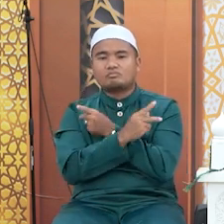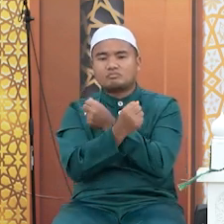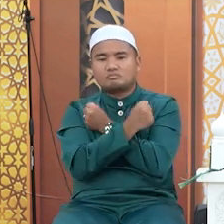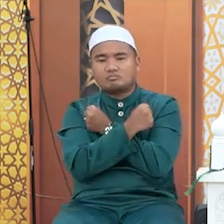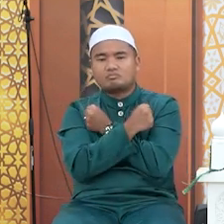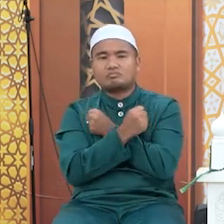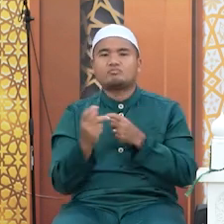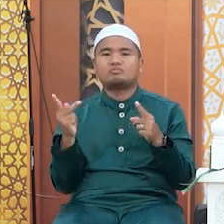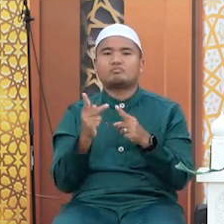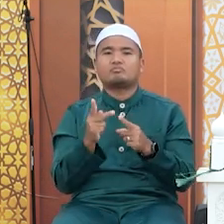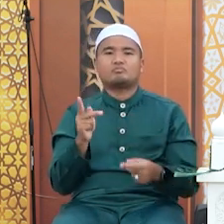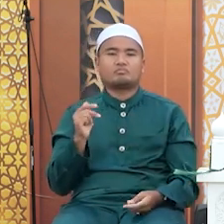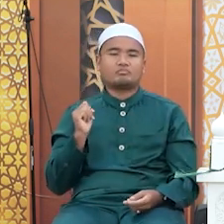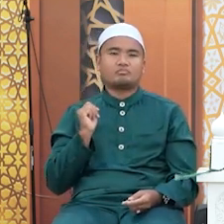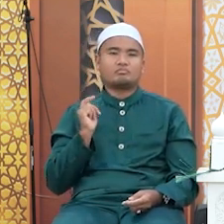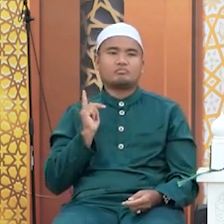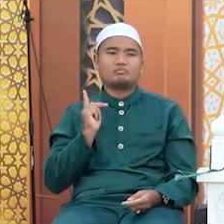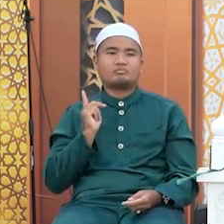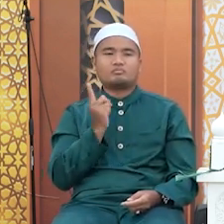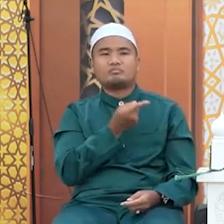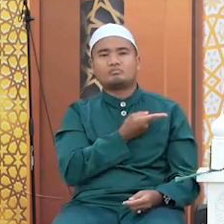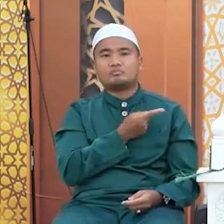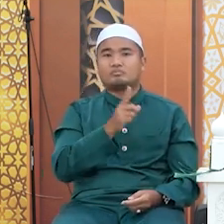kepada nabinya, haji sekali je.